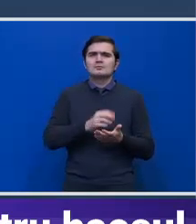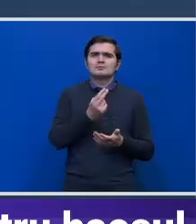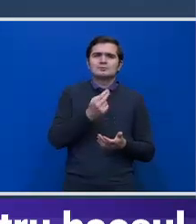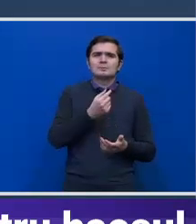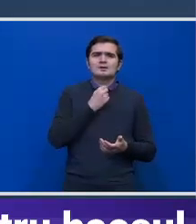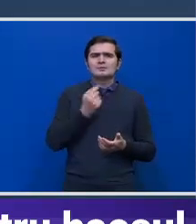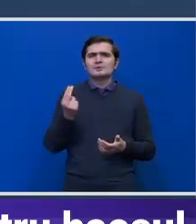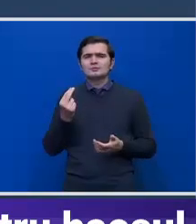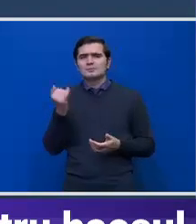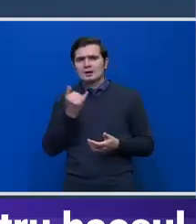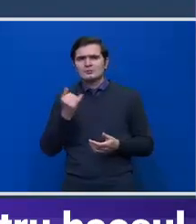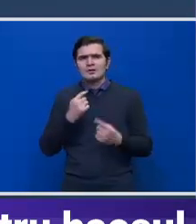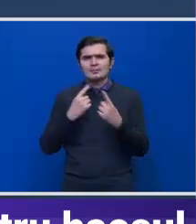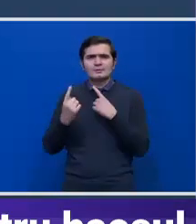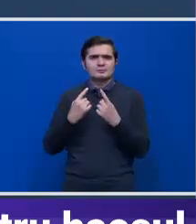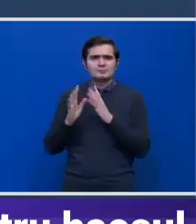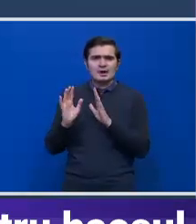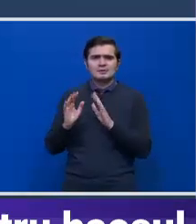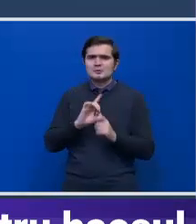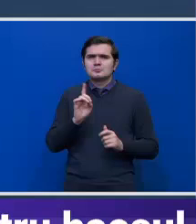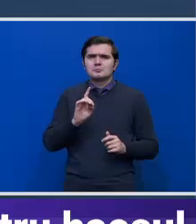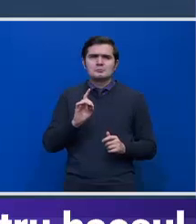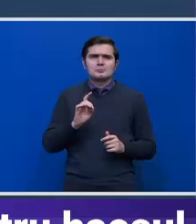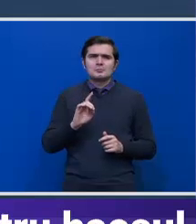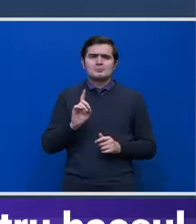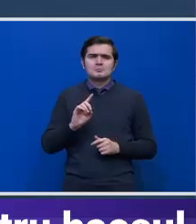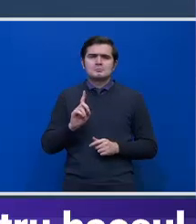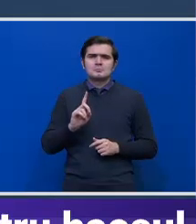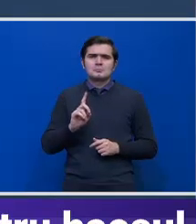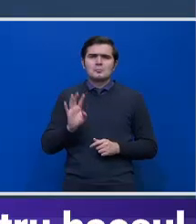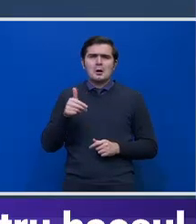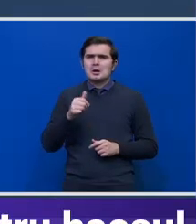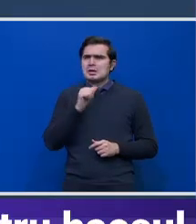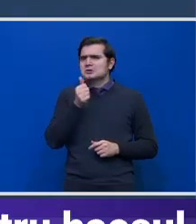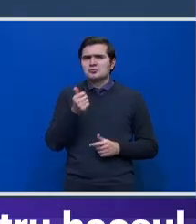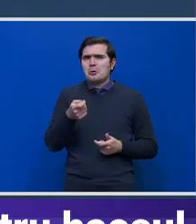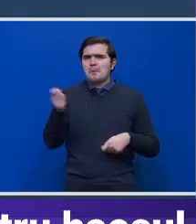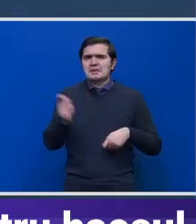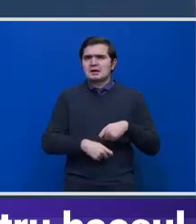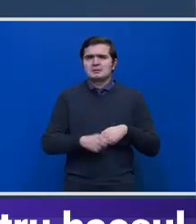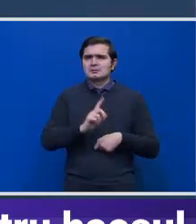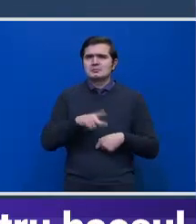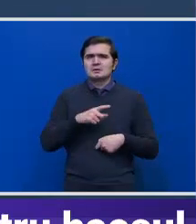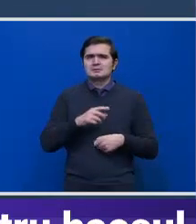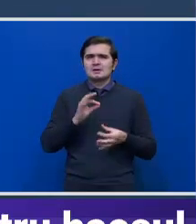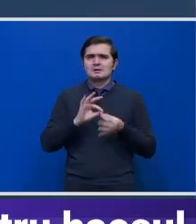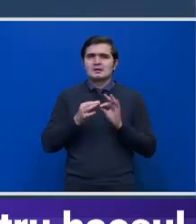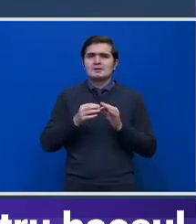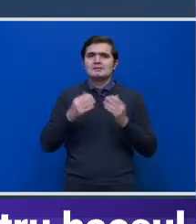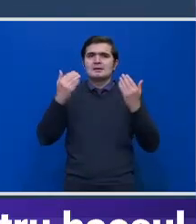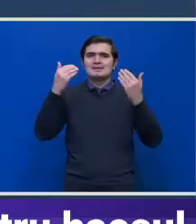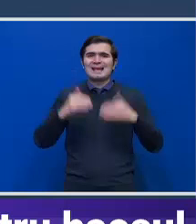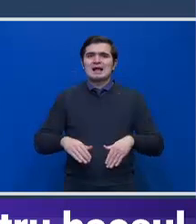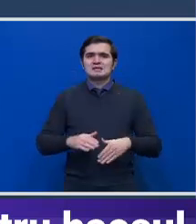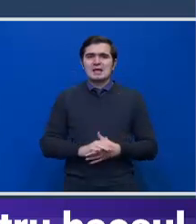15 ianuarie, din ce am discutat cu tot, nu este neavând nicio, să zicem, penalitate, nu e termen de decădere. Deci